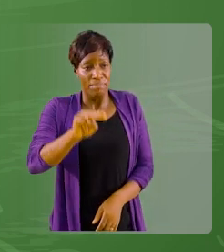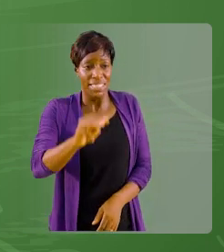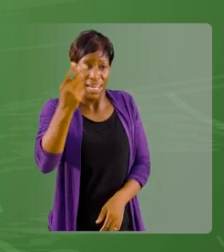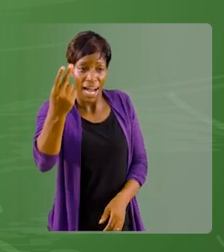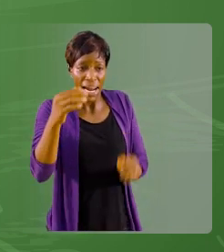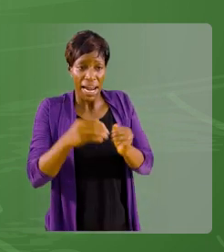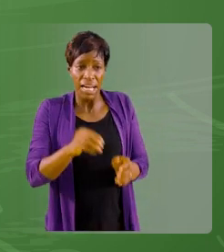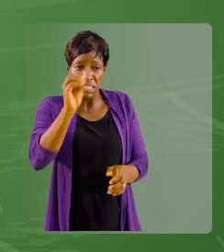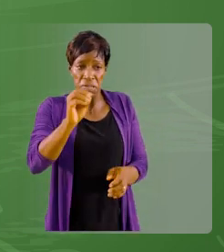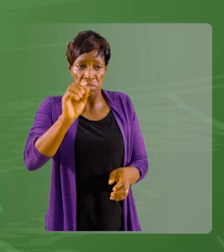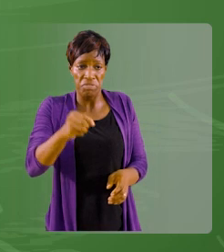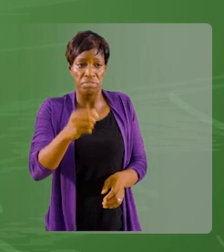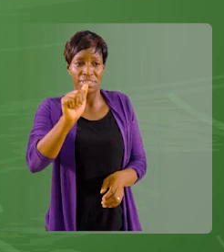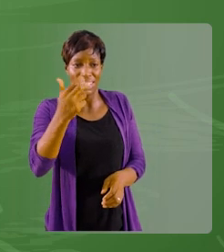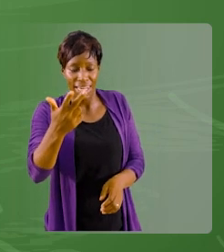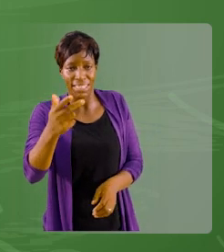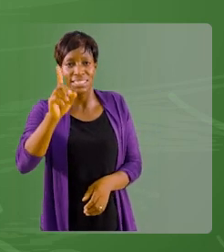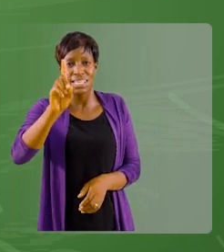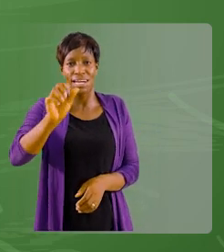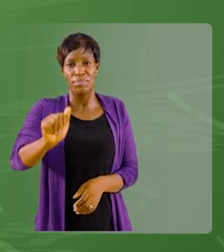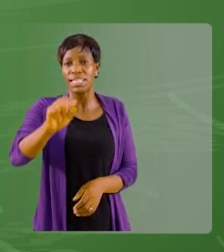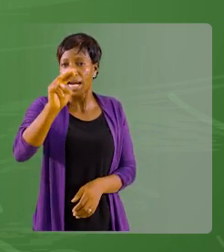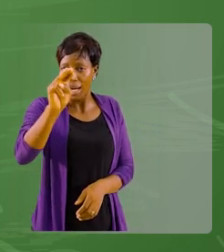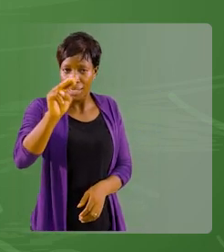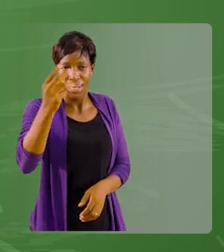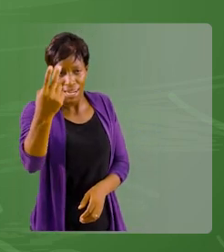0,13 décamètres carrés.